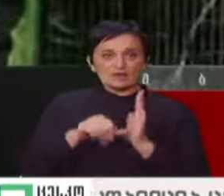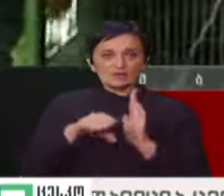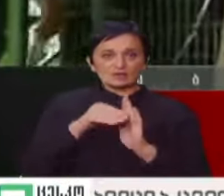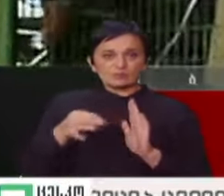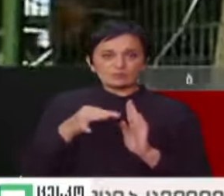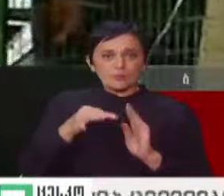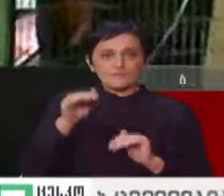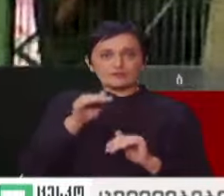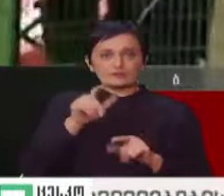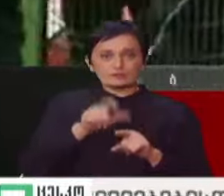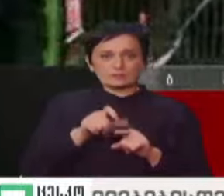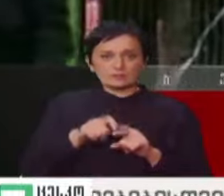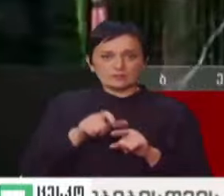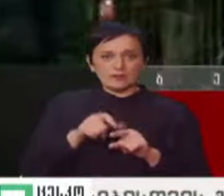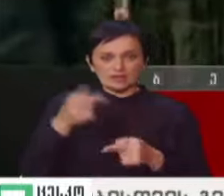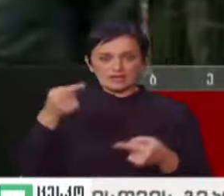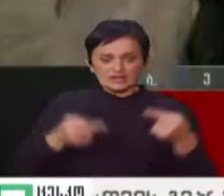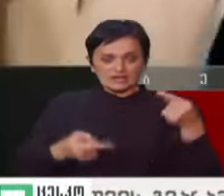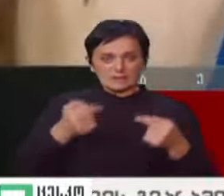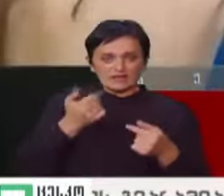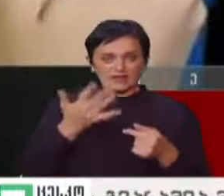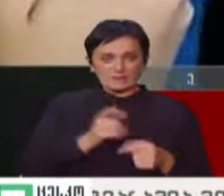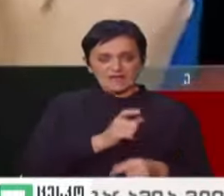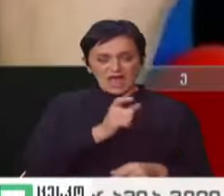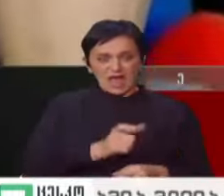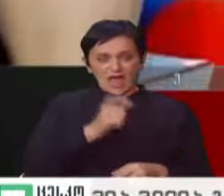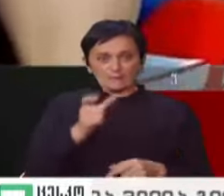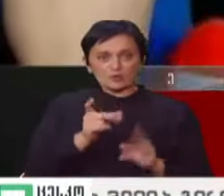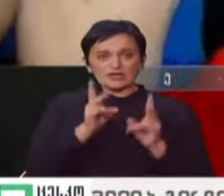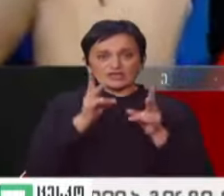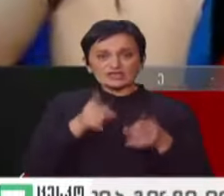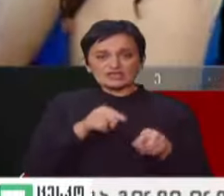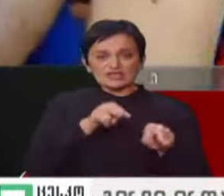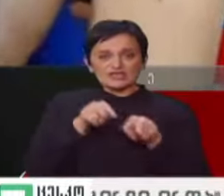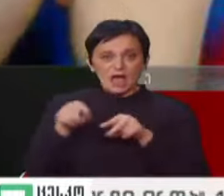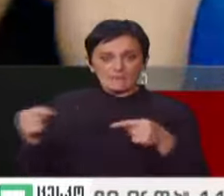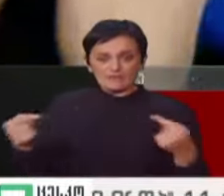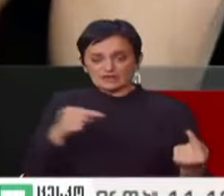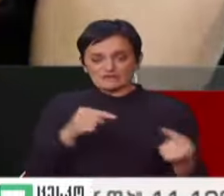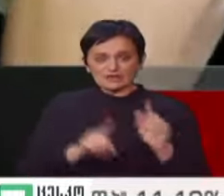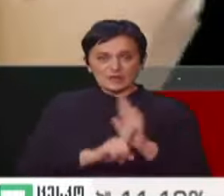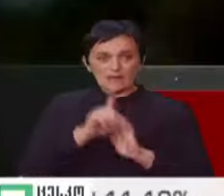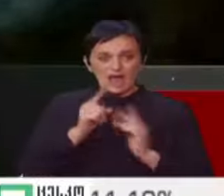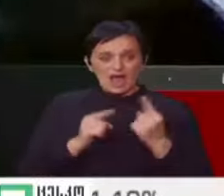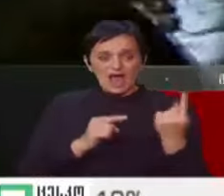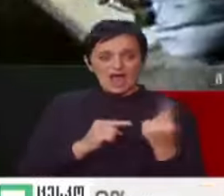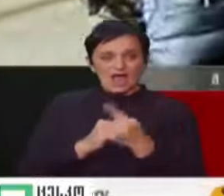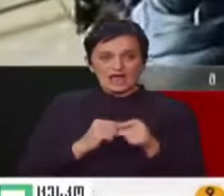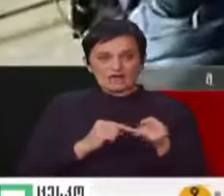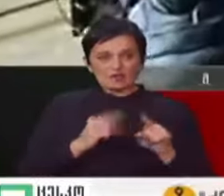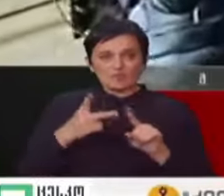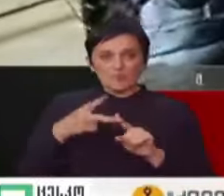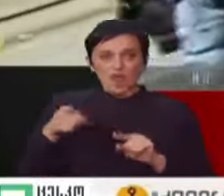ubanze fizikuri da sitqveri dapirispireba randenime epizodad moxta. Incidenti dankurablebs shoris mashin daiqo rotsa ert-ertma madganma